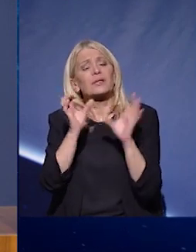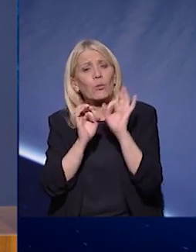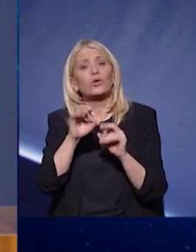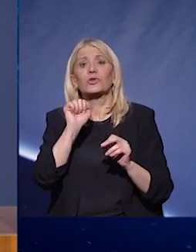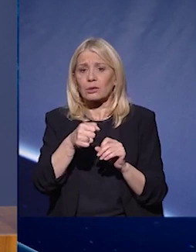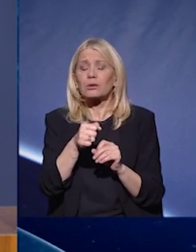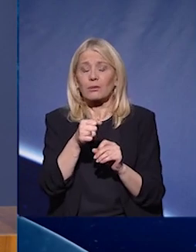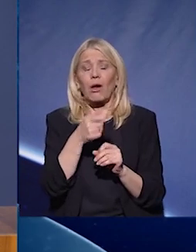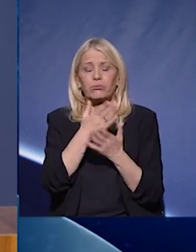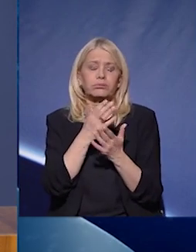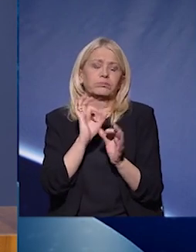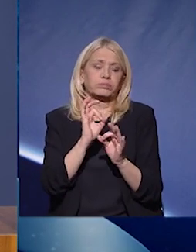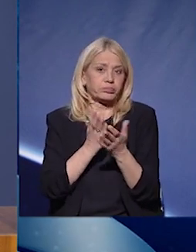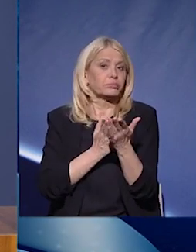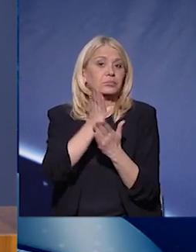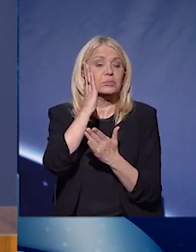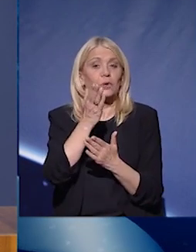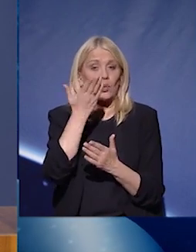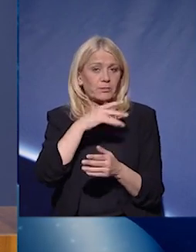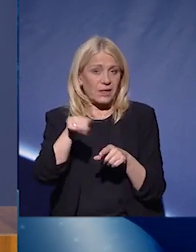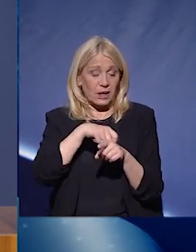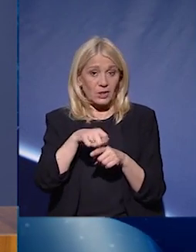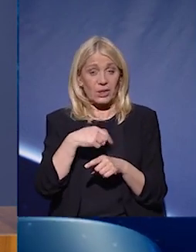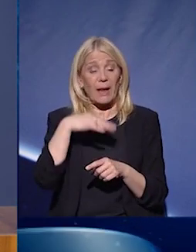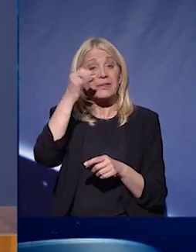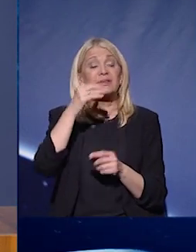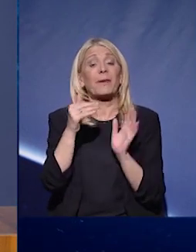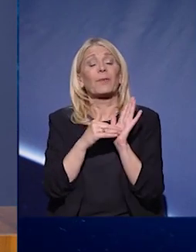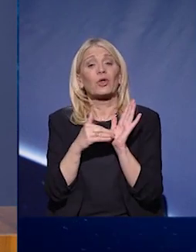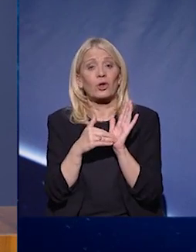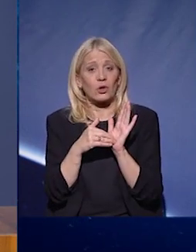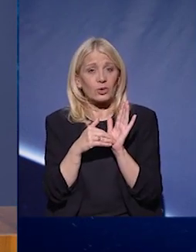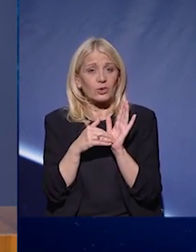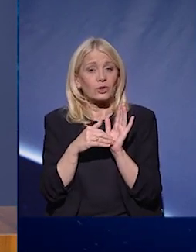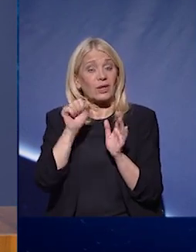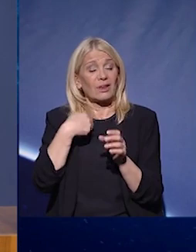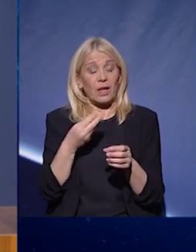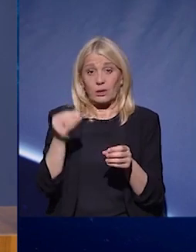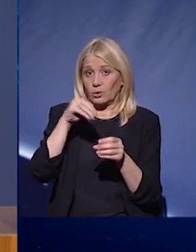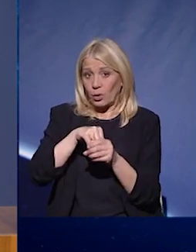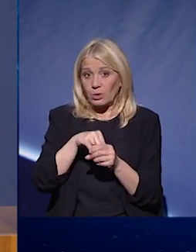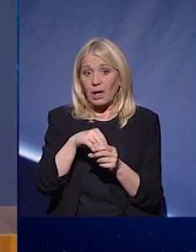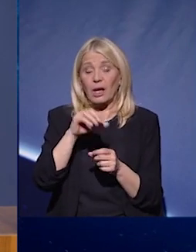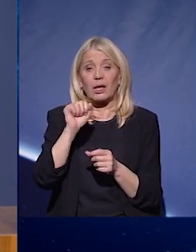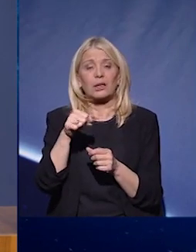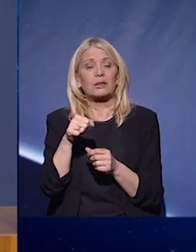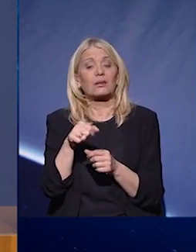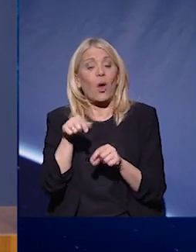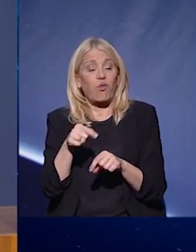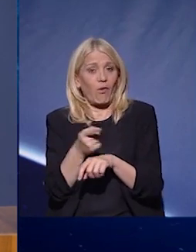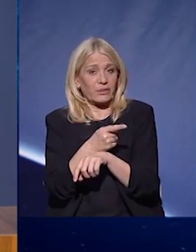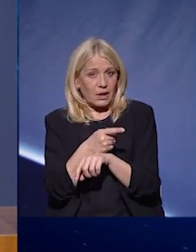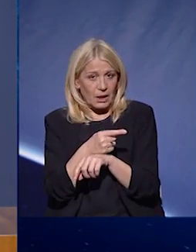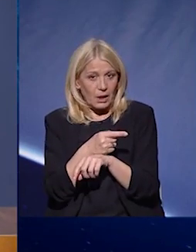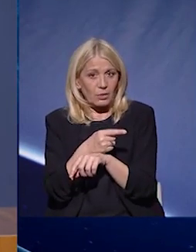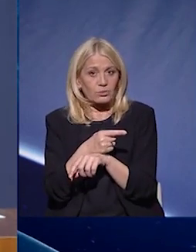da prođu dobro. Ja bih samo još dodala da u ovom